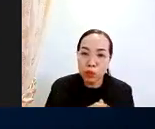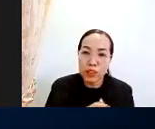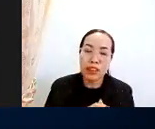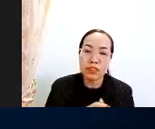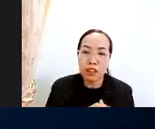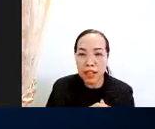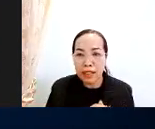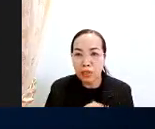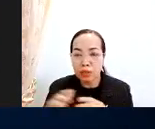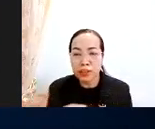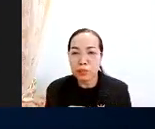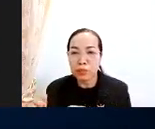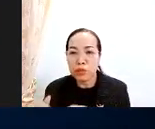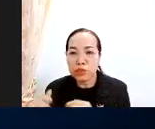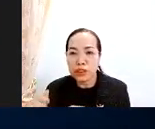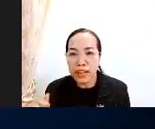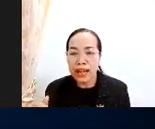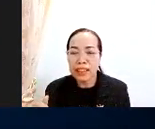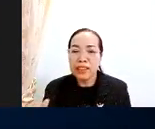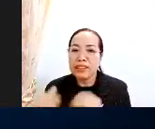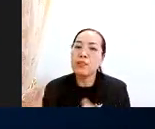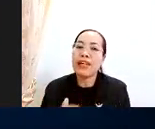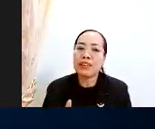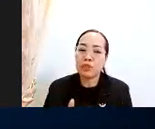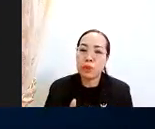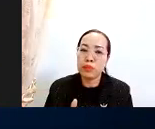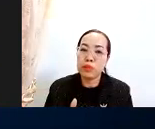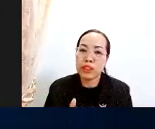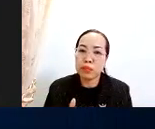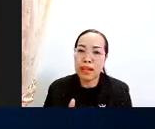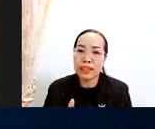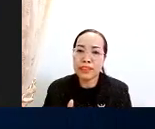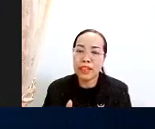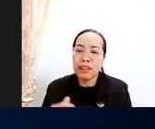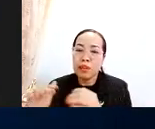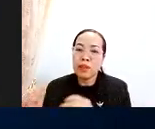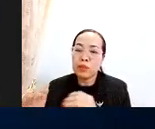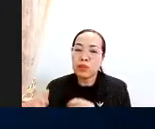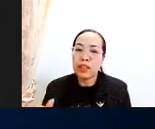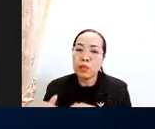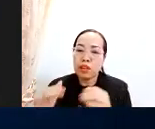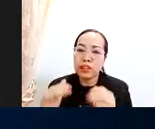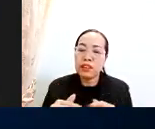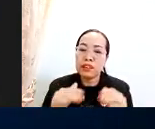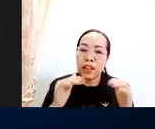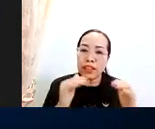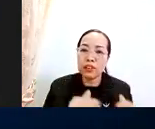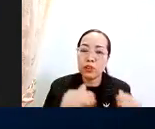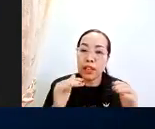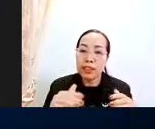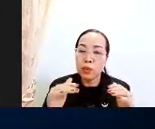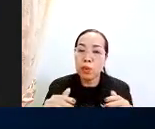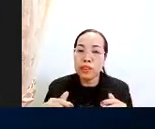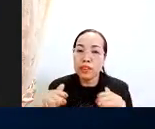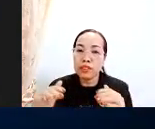đai cu dân thành son khang, ở quạt nguyên chùm nô đôi dân đái, dân mình ai tập tụ phép chốt chay bàn thế chà. Phép chốt chay bỏ dân cứ, à tệ